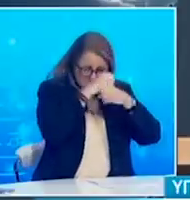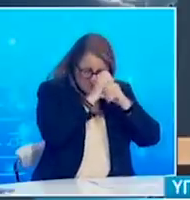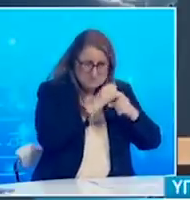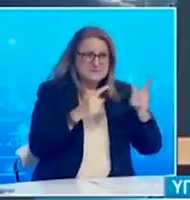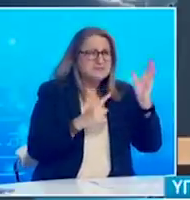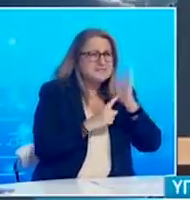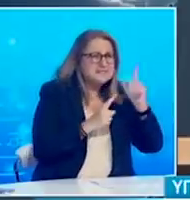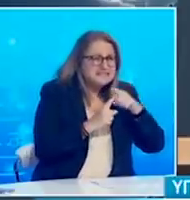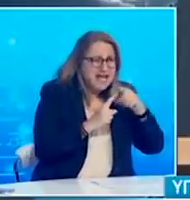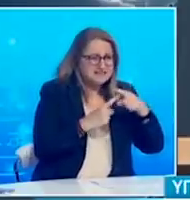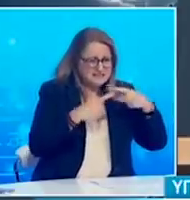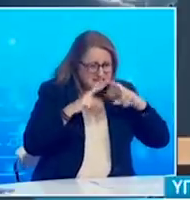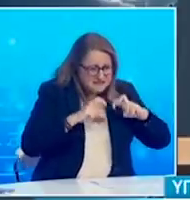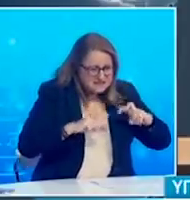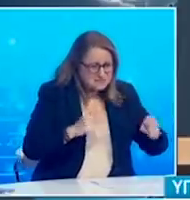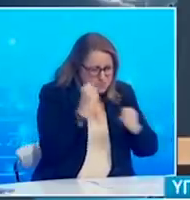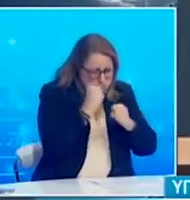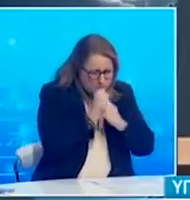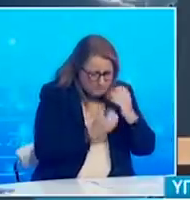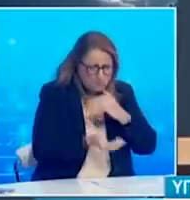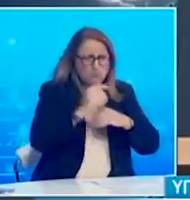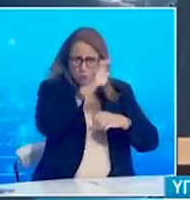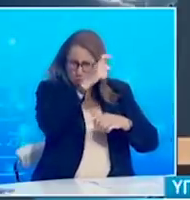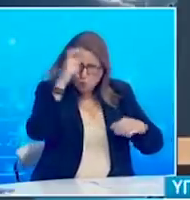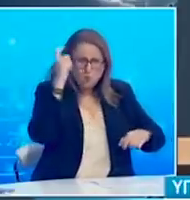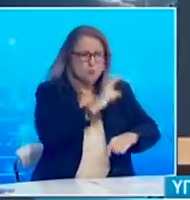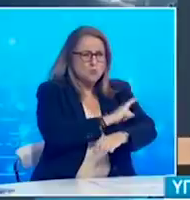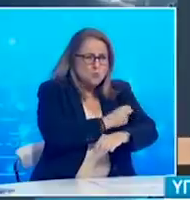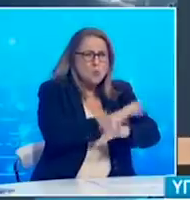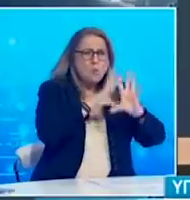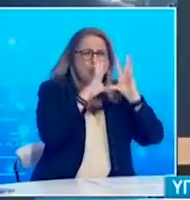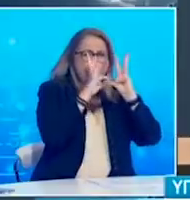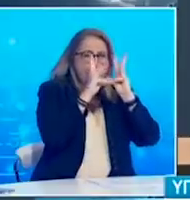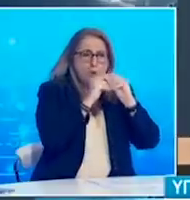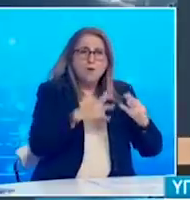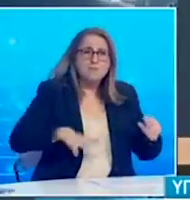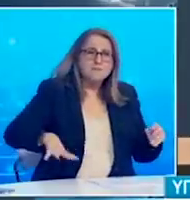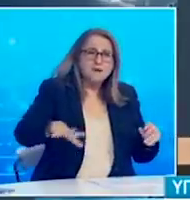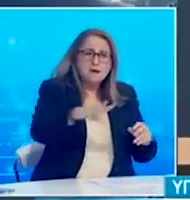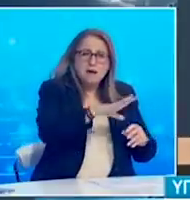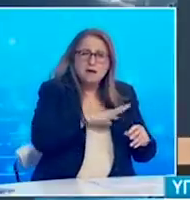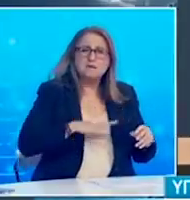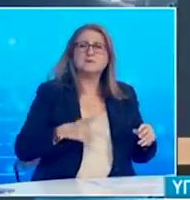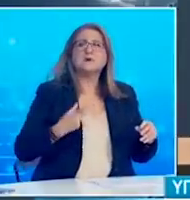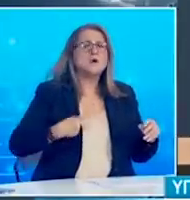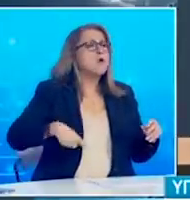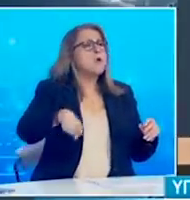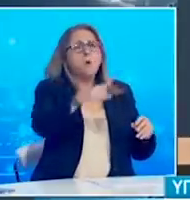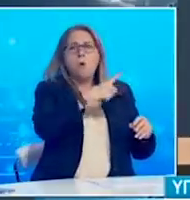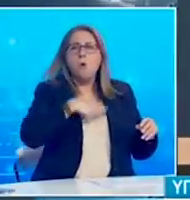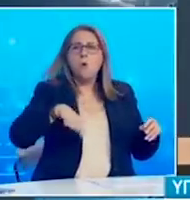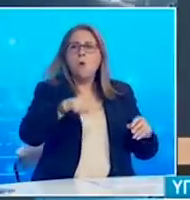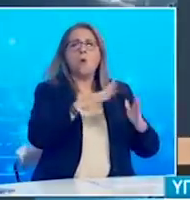που κοπιάζουν για να αναλύσουν, κοπιάζουν για να φέρουν αποτέλεσμα, την ίδια ώρα που η συντριπτική πλειοψηφία εύλογα όλων